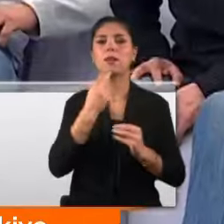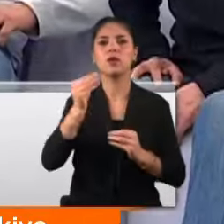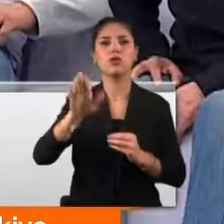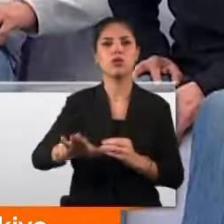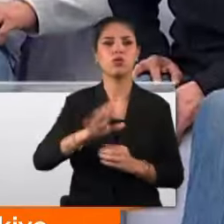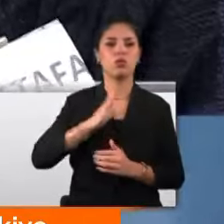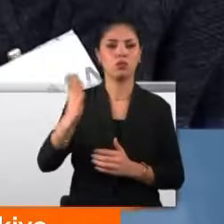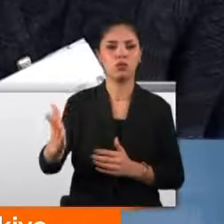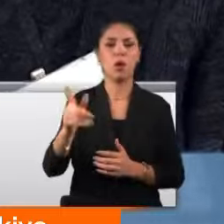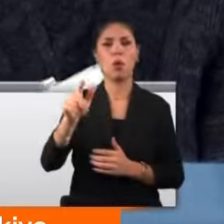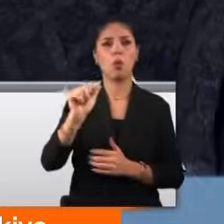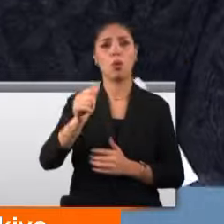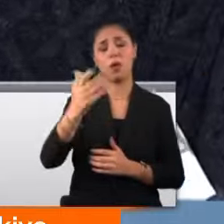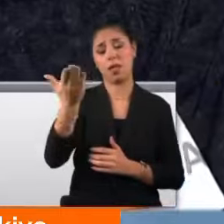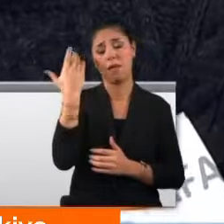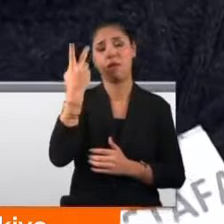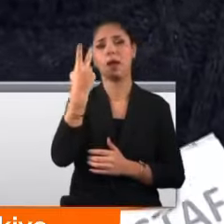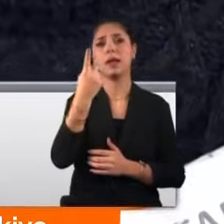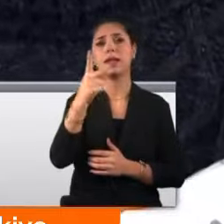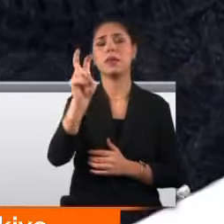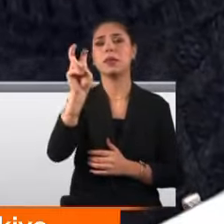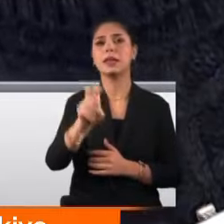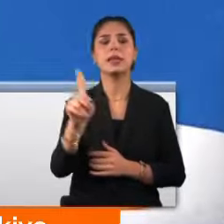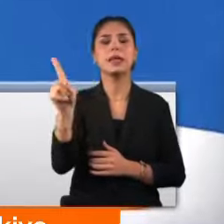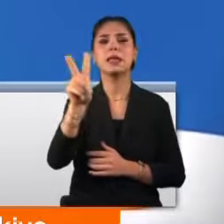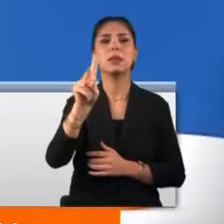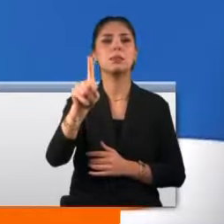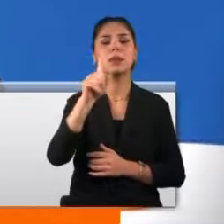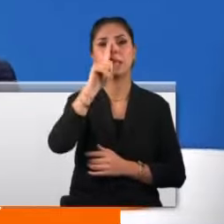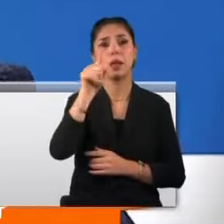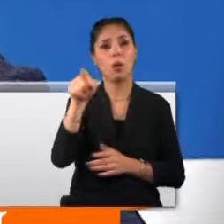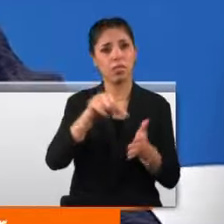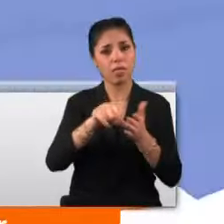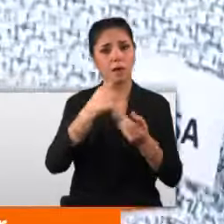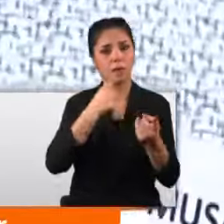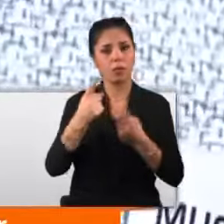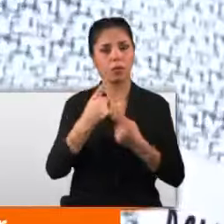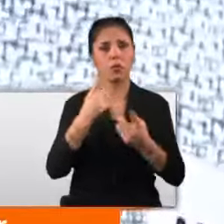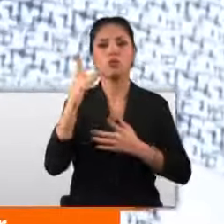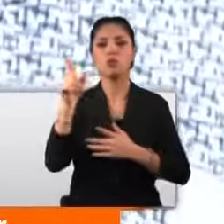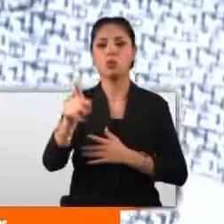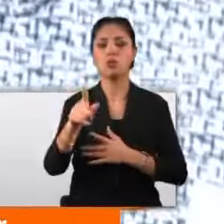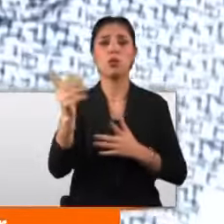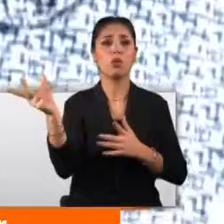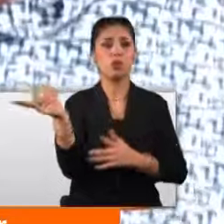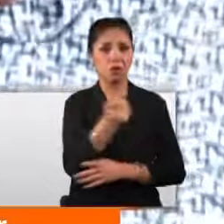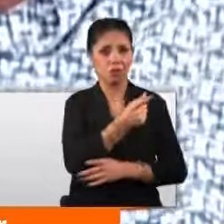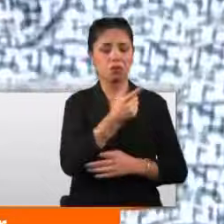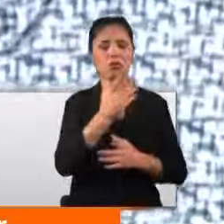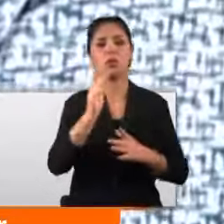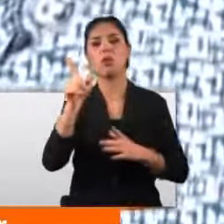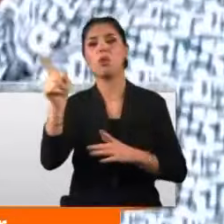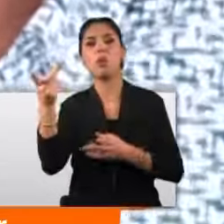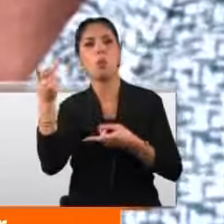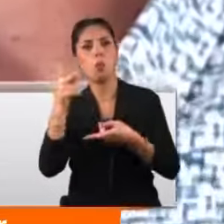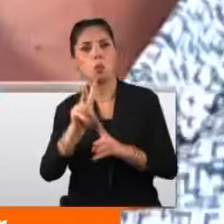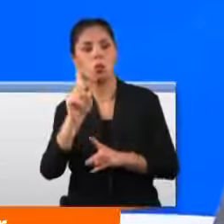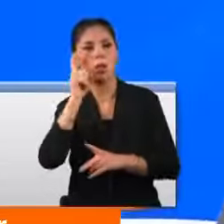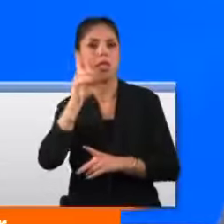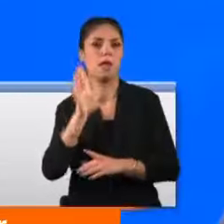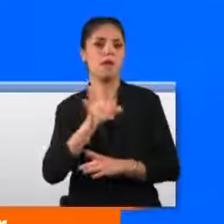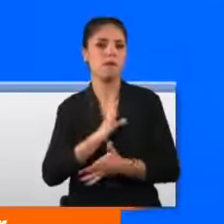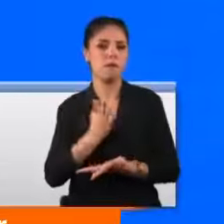Tam o güne gelelim. 2008 21 Nisan. Hadi o günü konuş. Gerçeği söyle, kurtar bizi. Bir yanda kaçırıldı, diğer tarafta öldürüldü